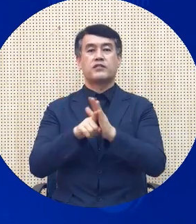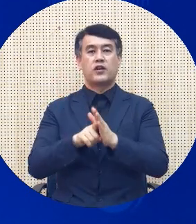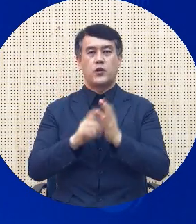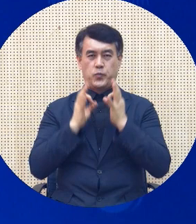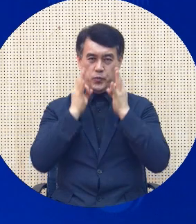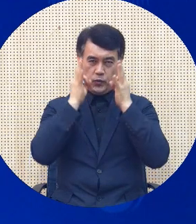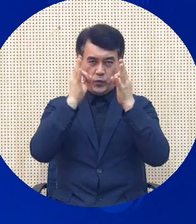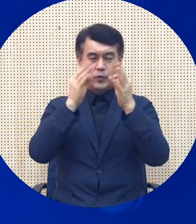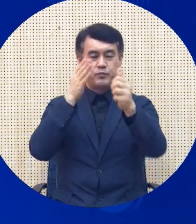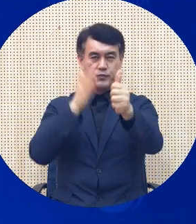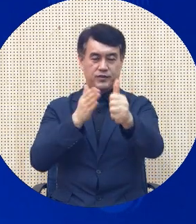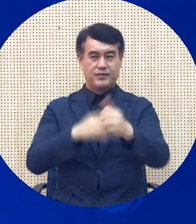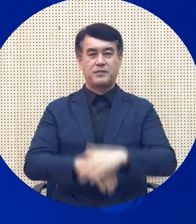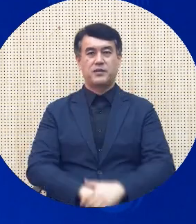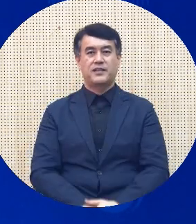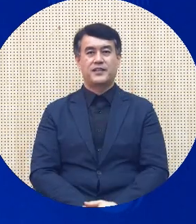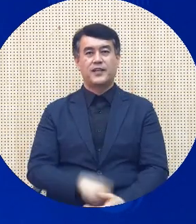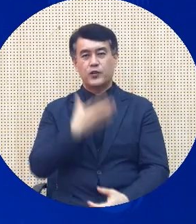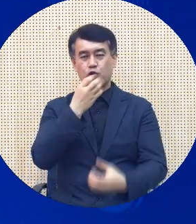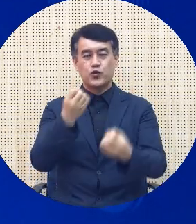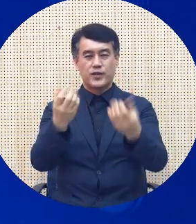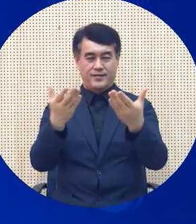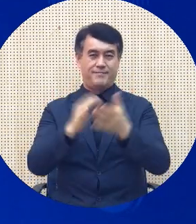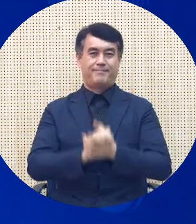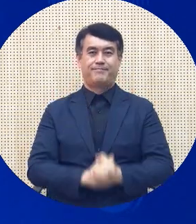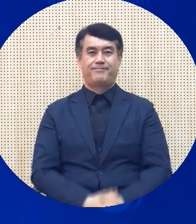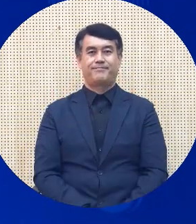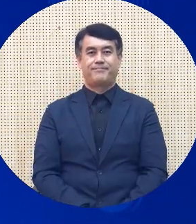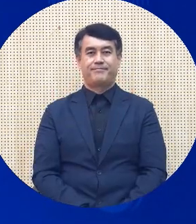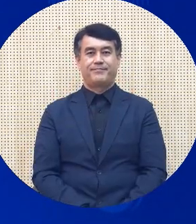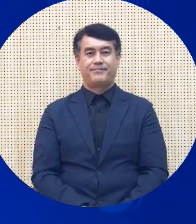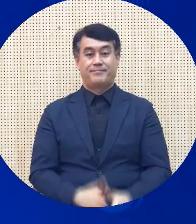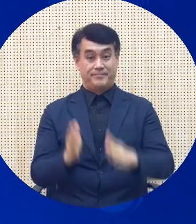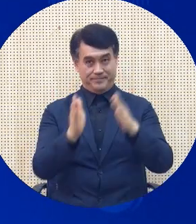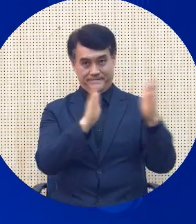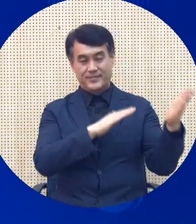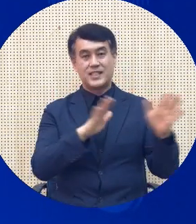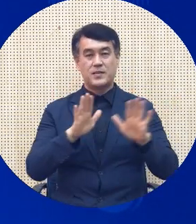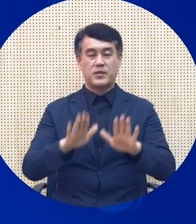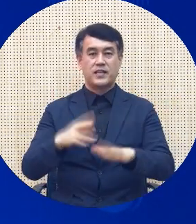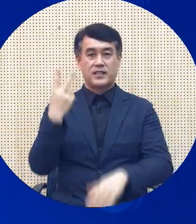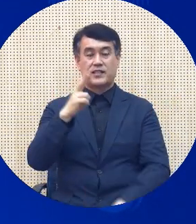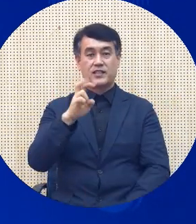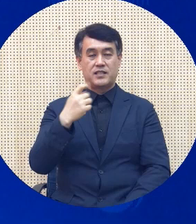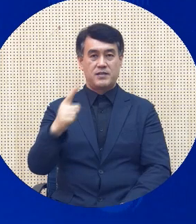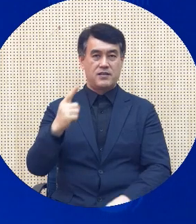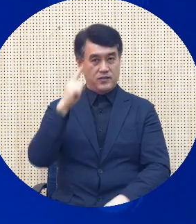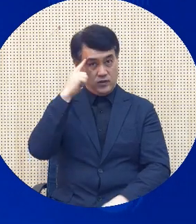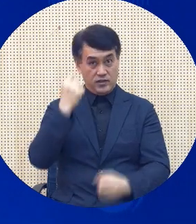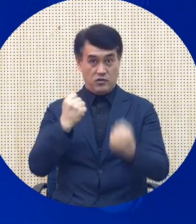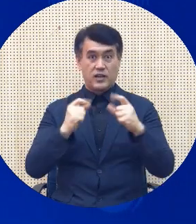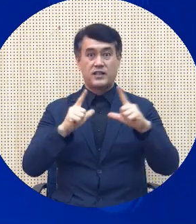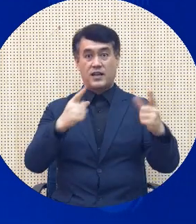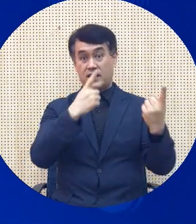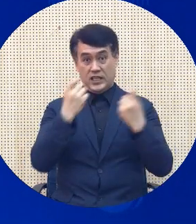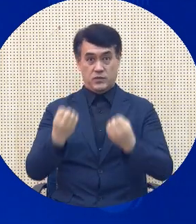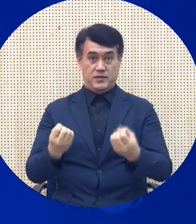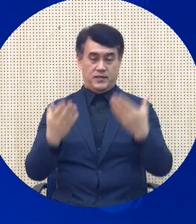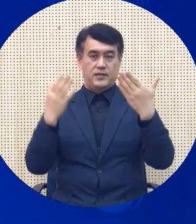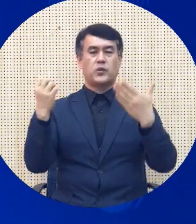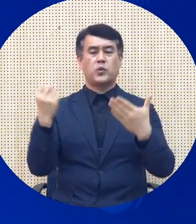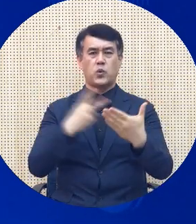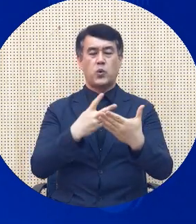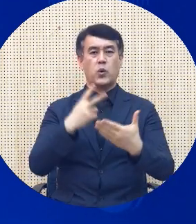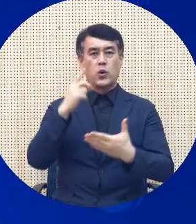힘써 주시기를 부탁드리겠습니다. 축하드립니다. 네, 이번에는요, 2021년 정신건강의 날 이 기념식과